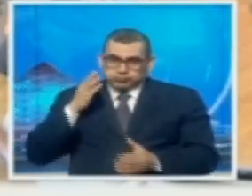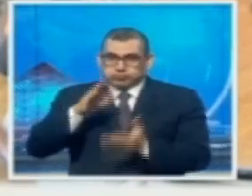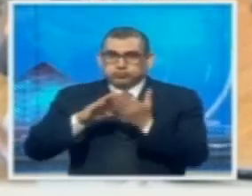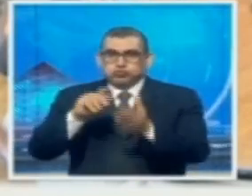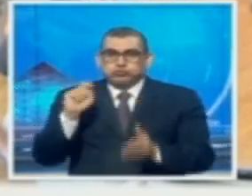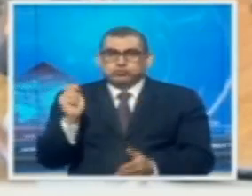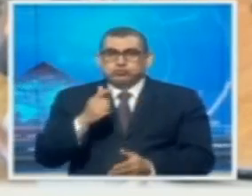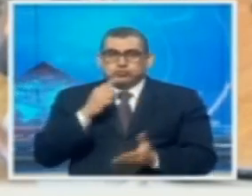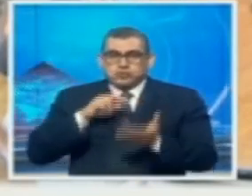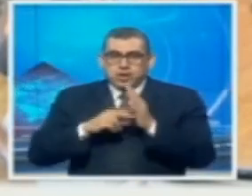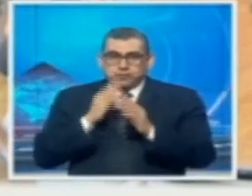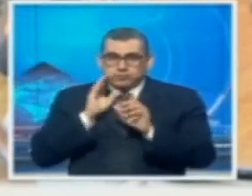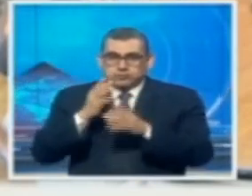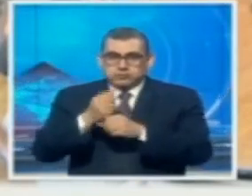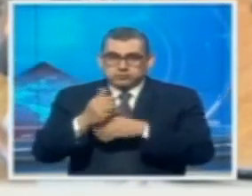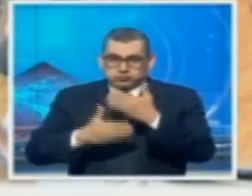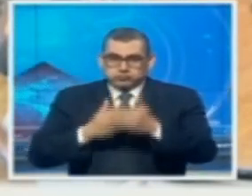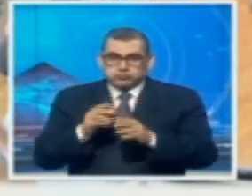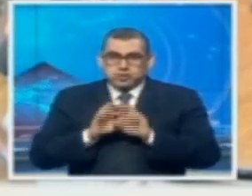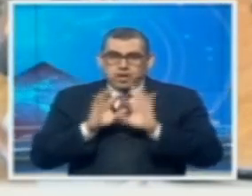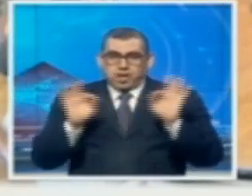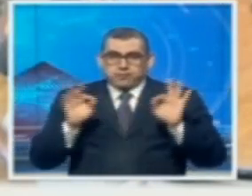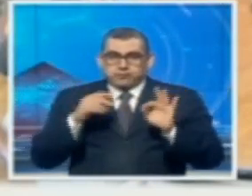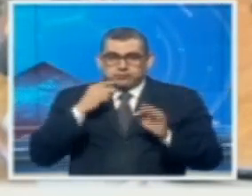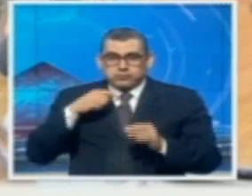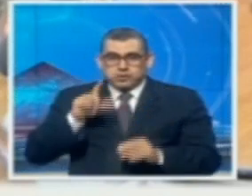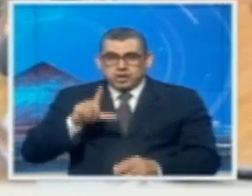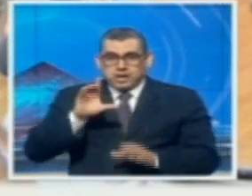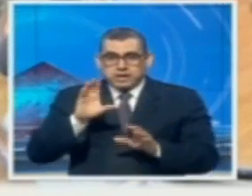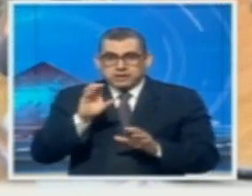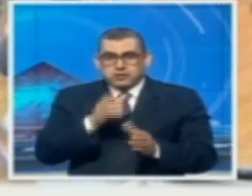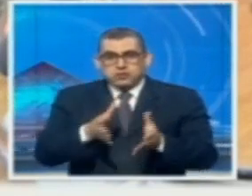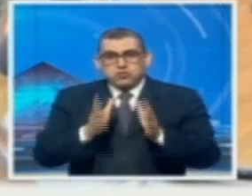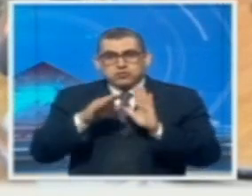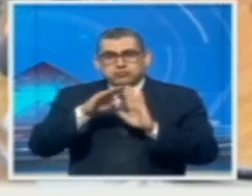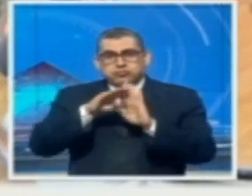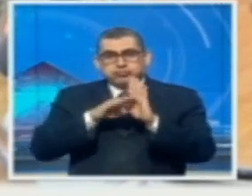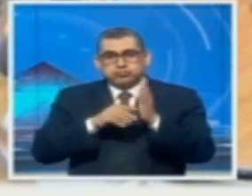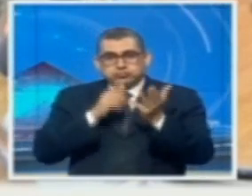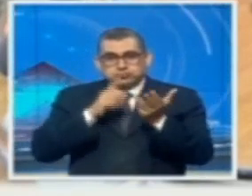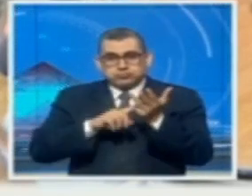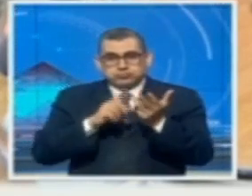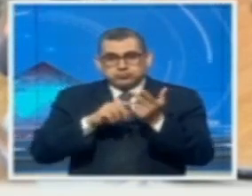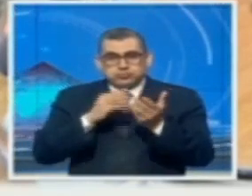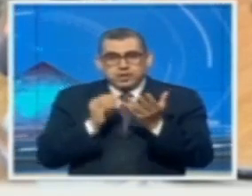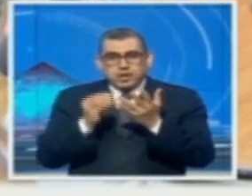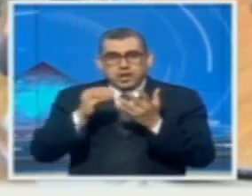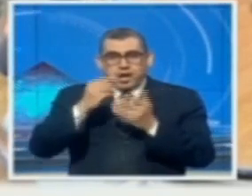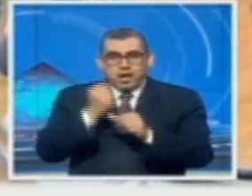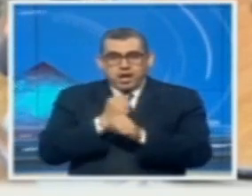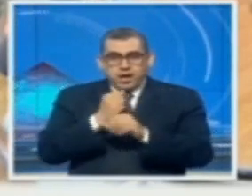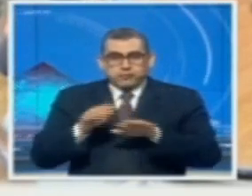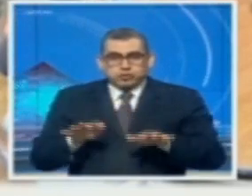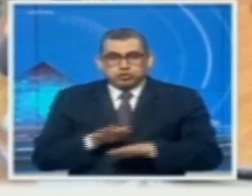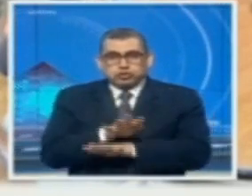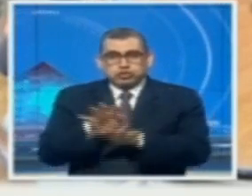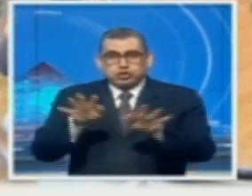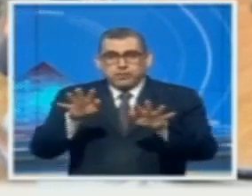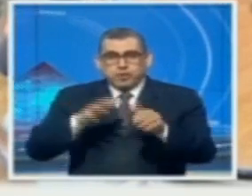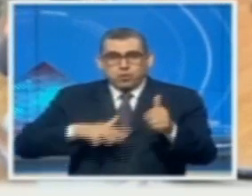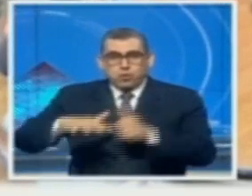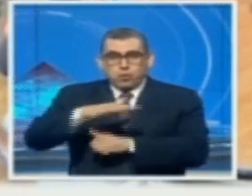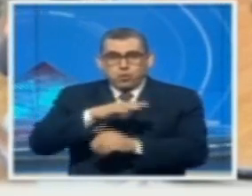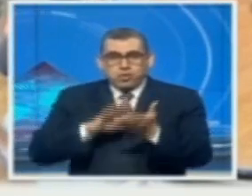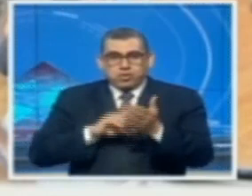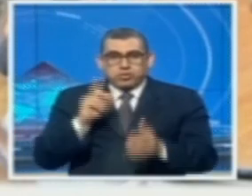النمو والتطور. وقد اطلع السيد الرئيس في هذا الإطار على تطورات إنشاء منظومة الشبكة الوطنية